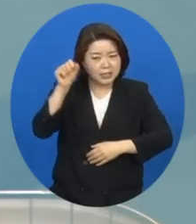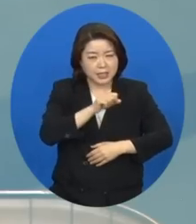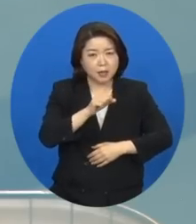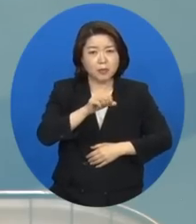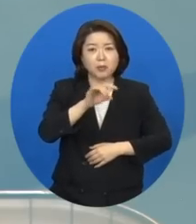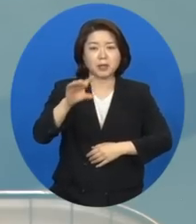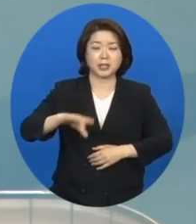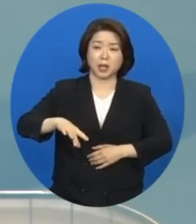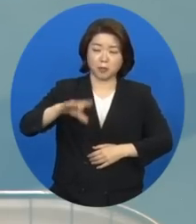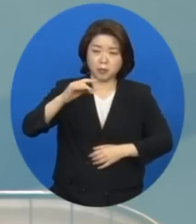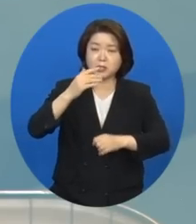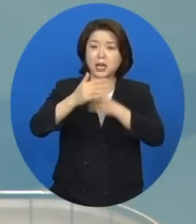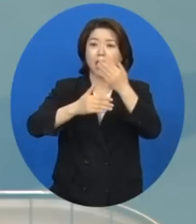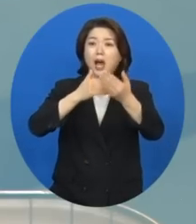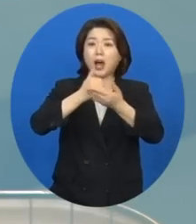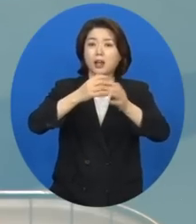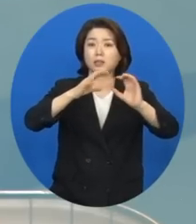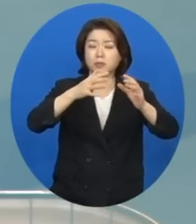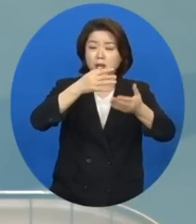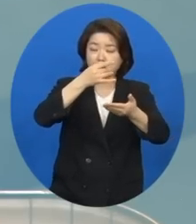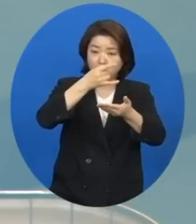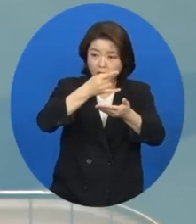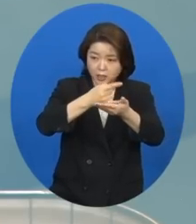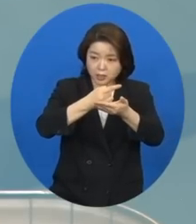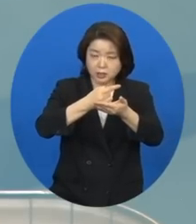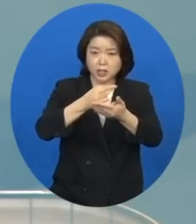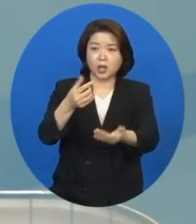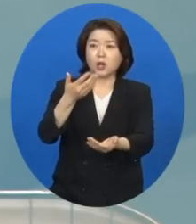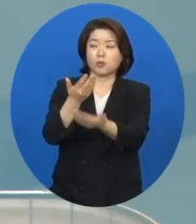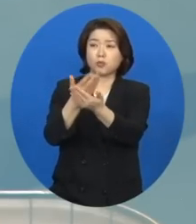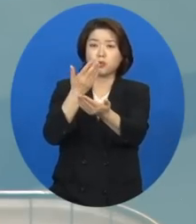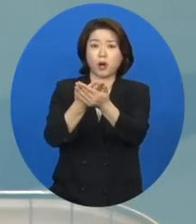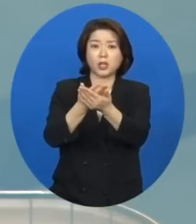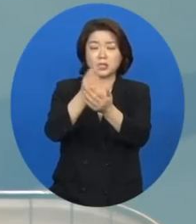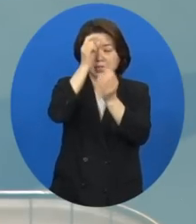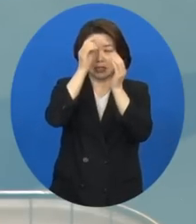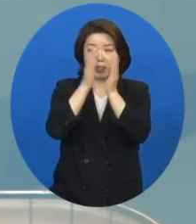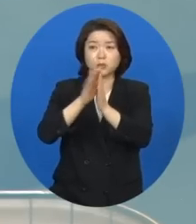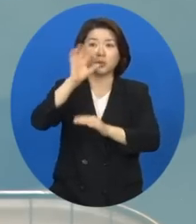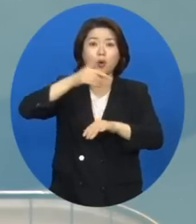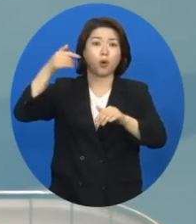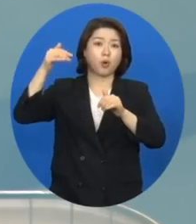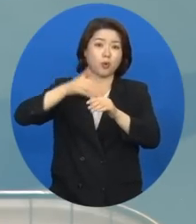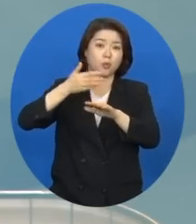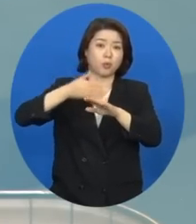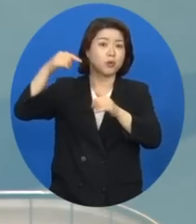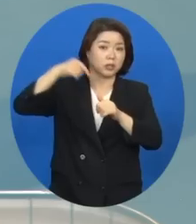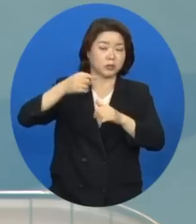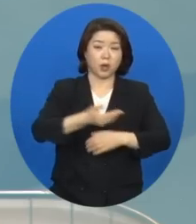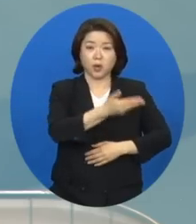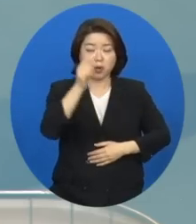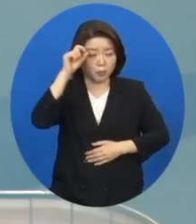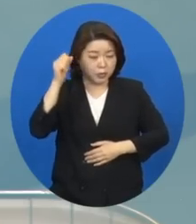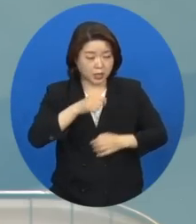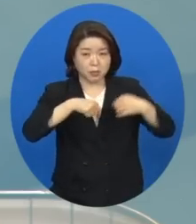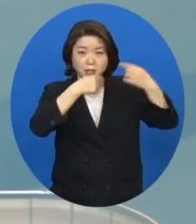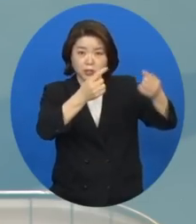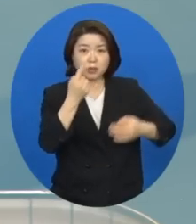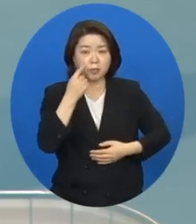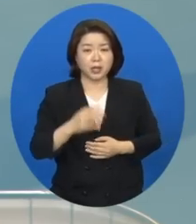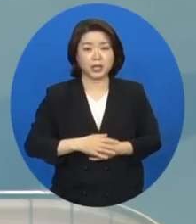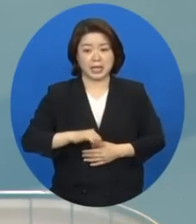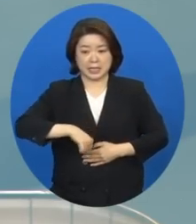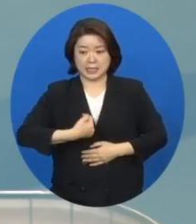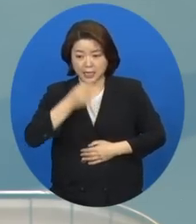먼저 하나님 나라와 의를 구하는 기도를 훈련시켰어요. 여러분들도 새벽 예배 참석해 보세요. 여러분 기도 먼저